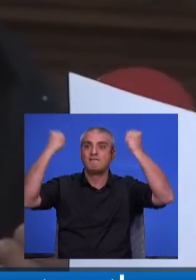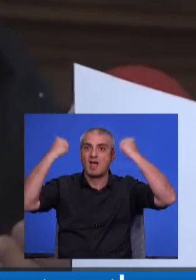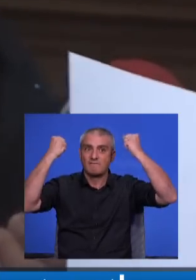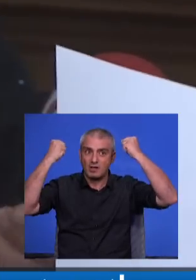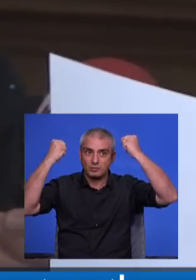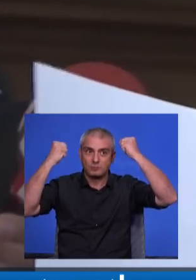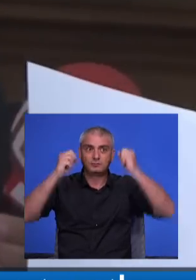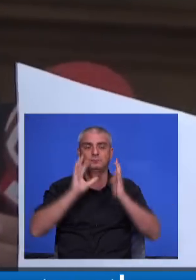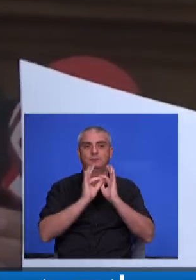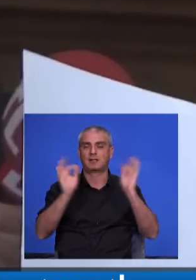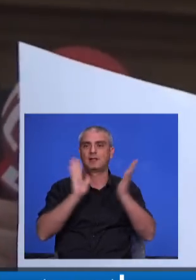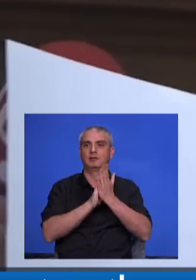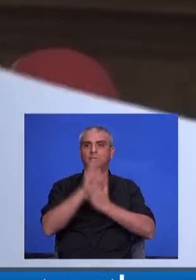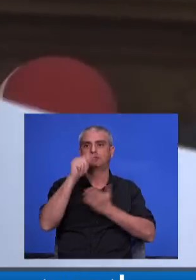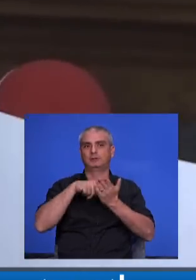le 19